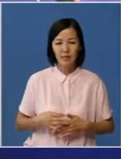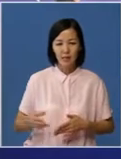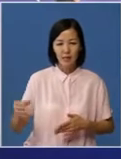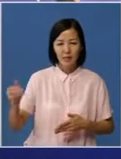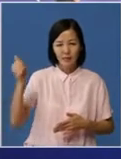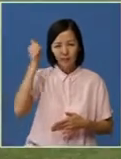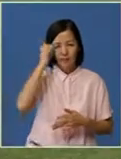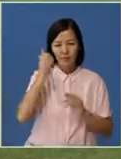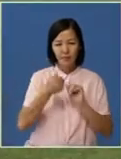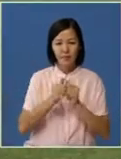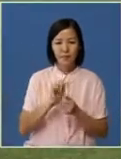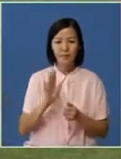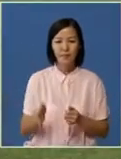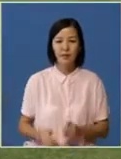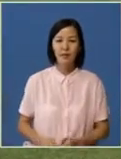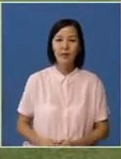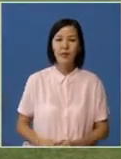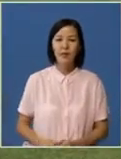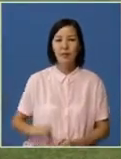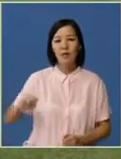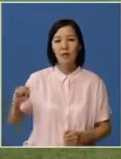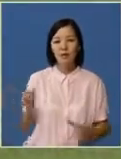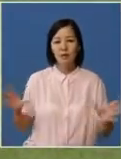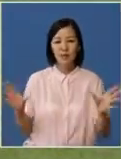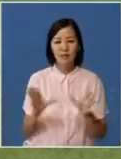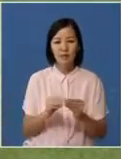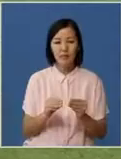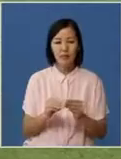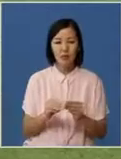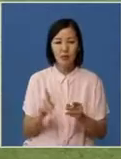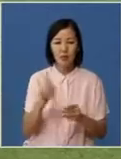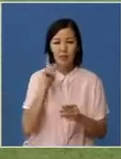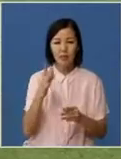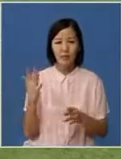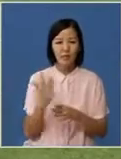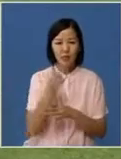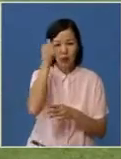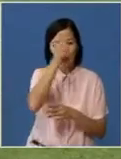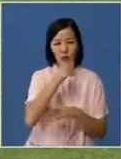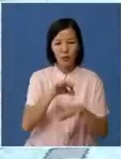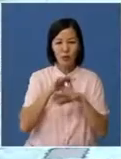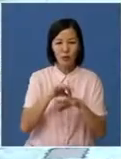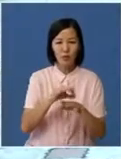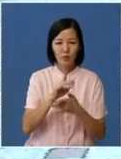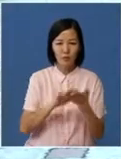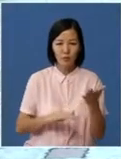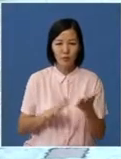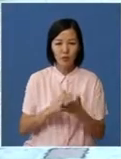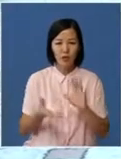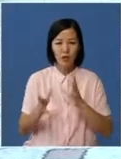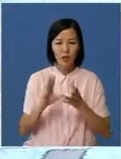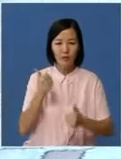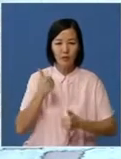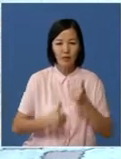ойнауын қалаймын. Әріптестері мен дос-жарандарының басын қосатын мұндай жарыс биыл 5-ші жыл қатарынан жалғасын тауып отыр. Жалпы